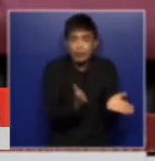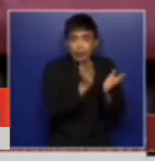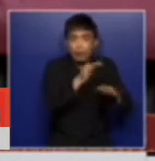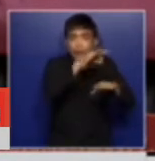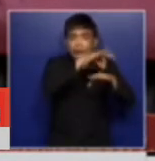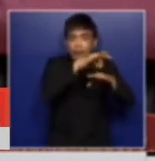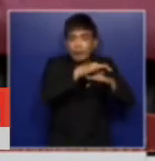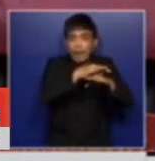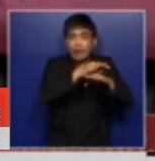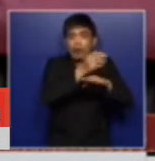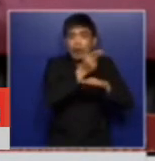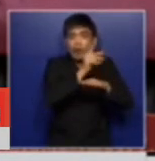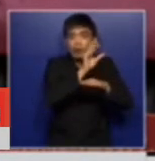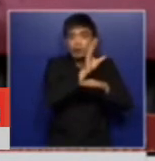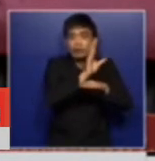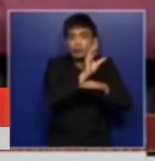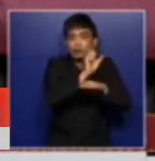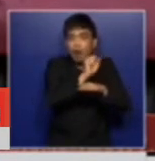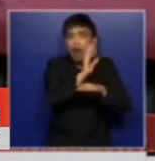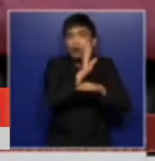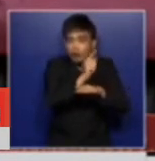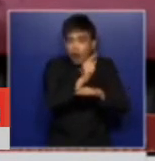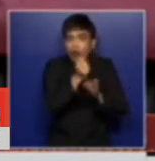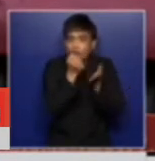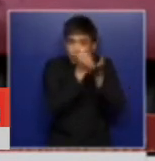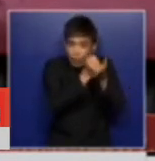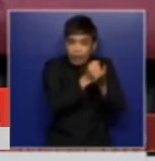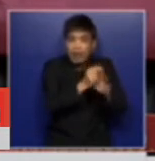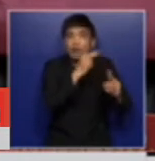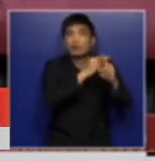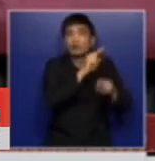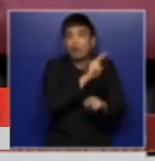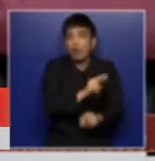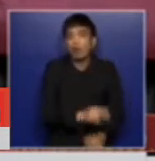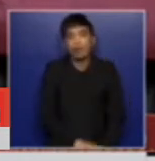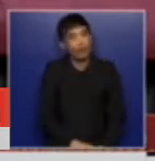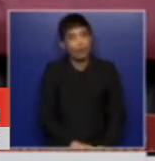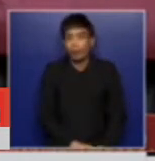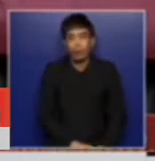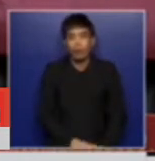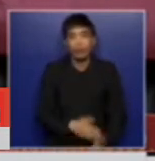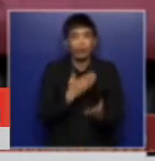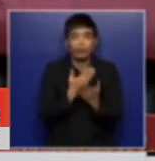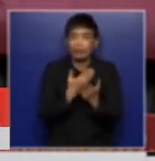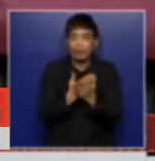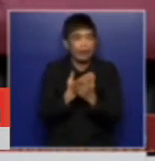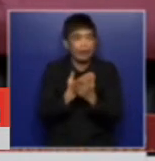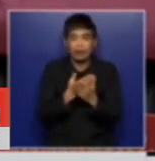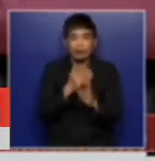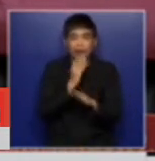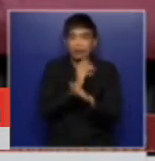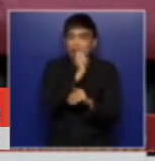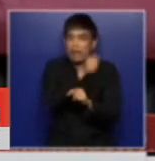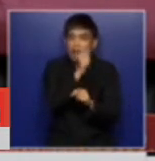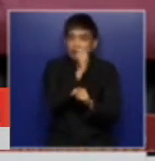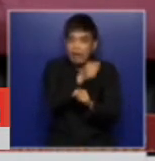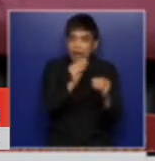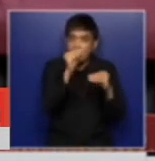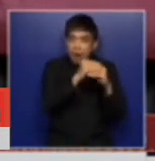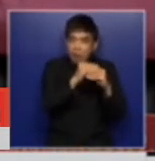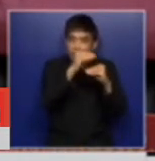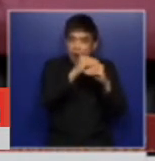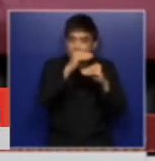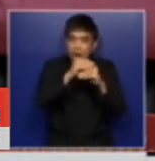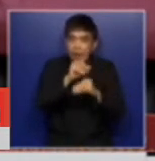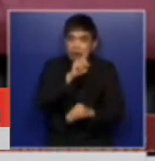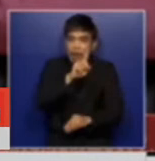นกันทั้งประเทศนะครับไอ้วันทวีคูณกันทั้งประเทศมันเป็นภาระงบประมาณแสนล้านนะครับท่านประธานท